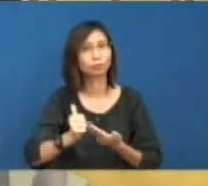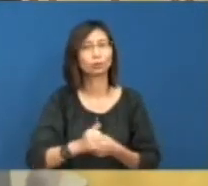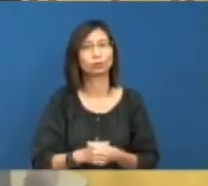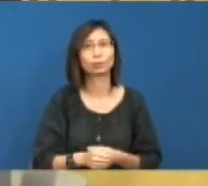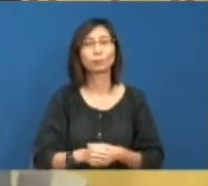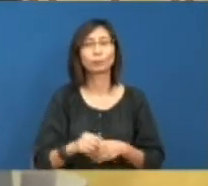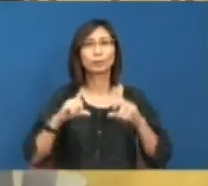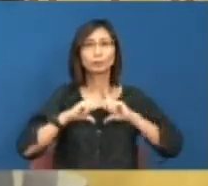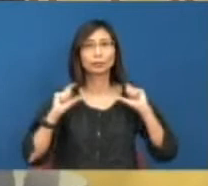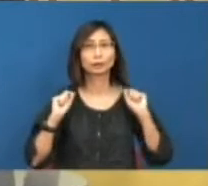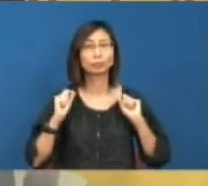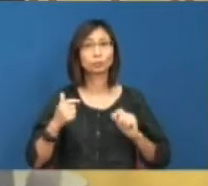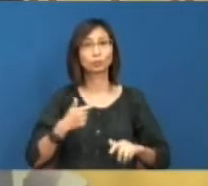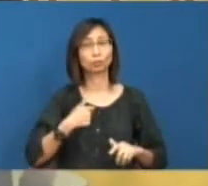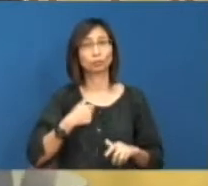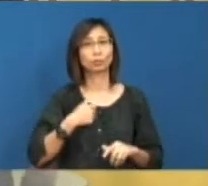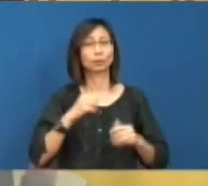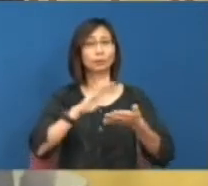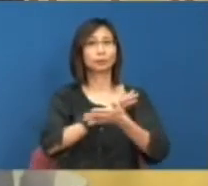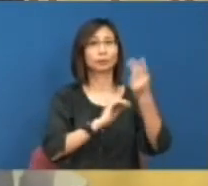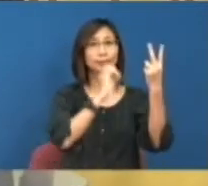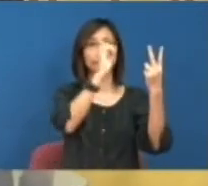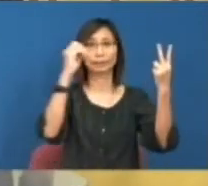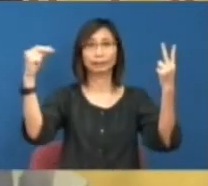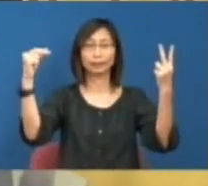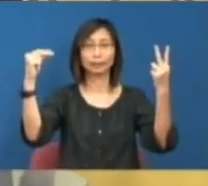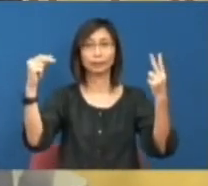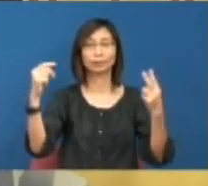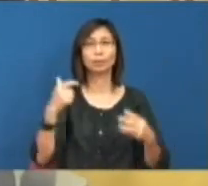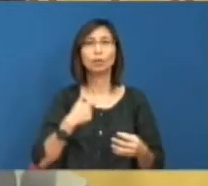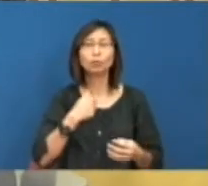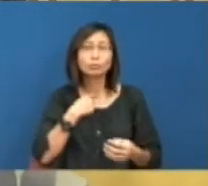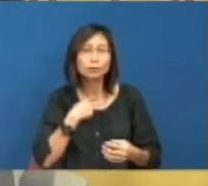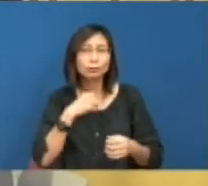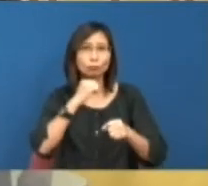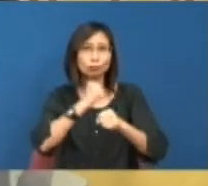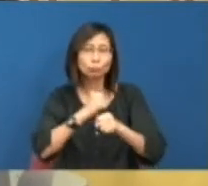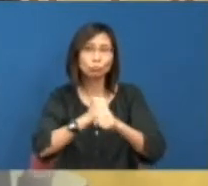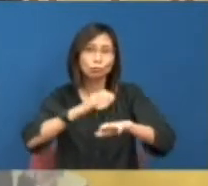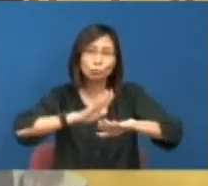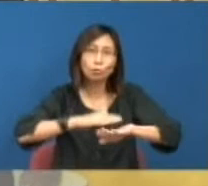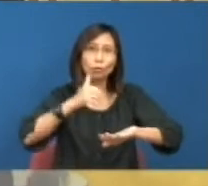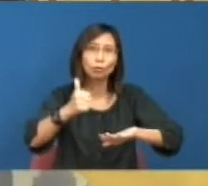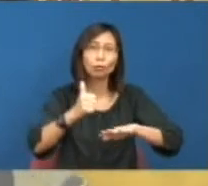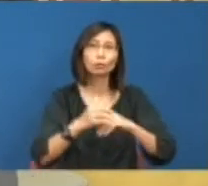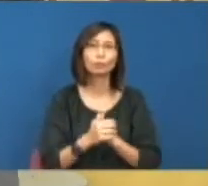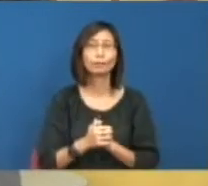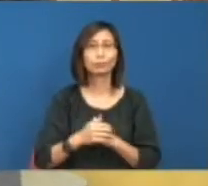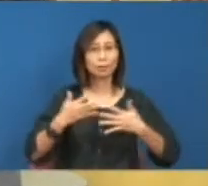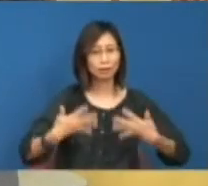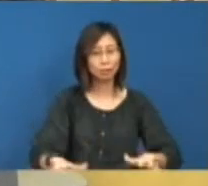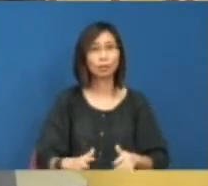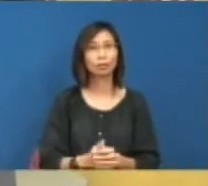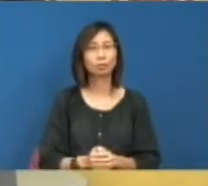2007年，即係話我要做呢份工，即係變咗我要做份好工之後，你睇到個成個